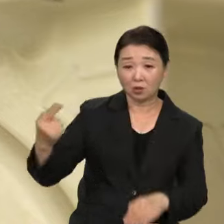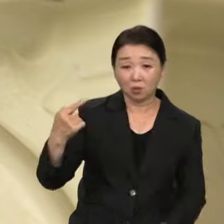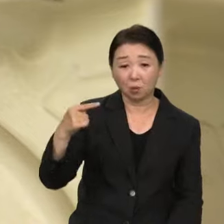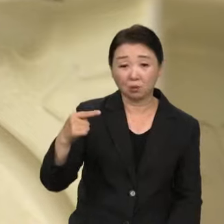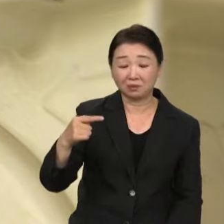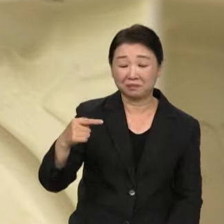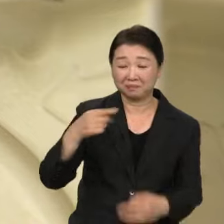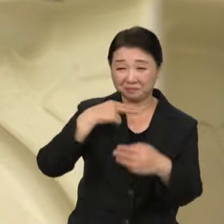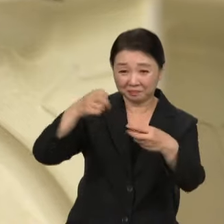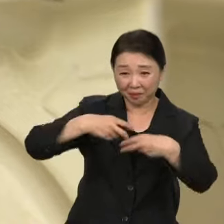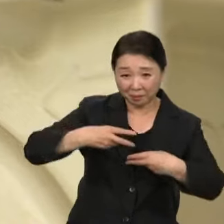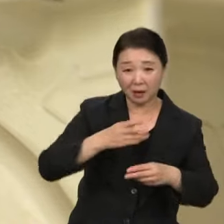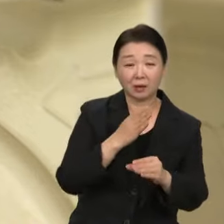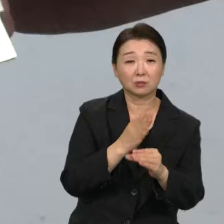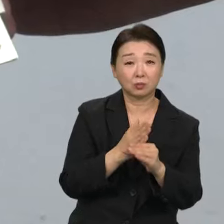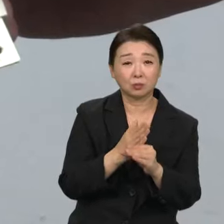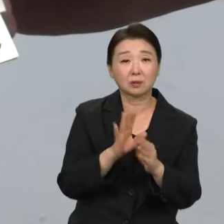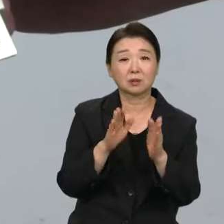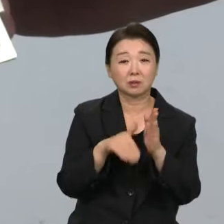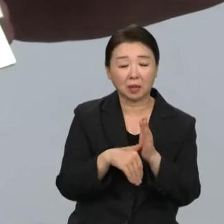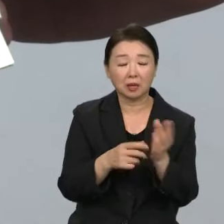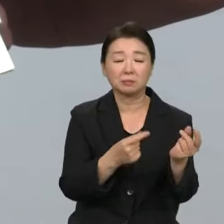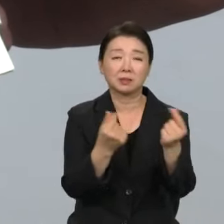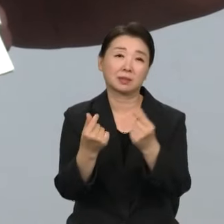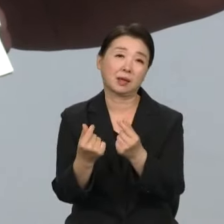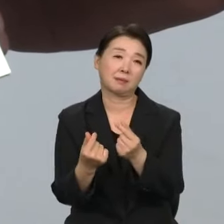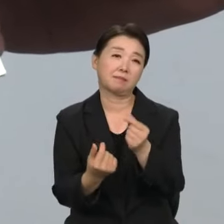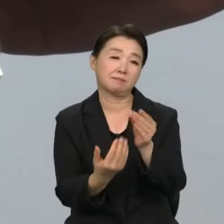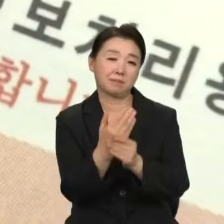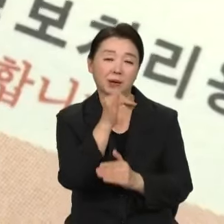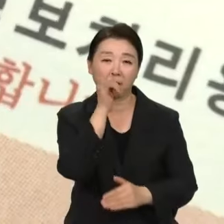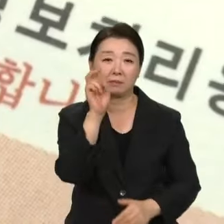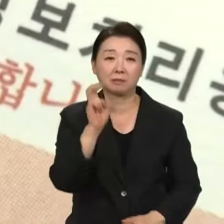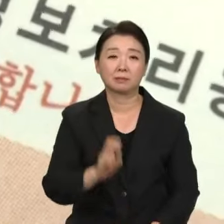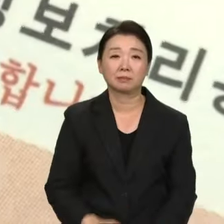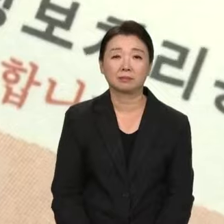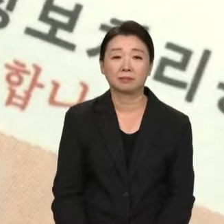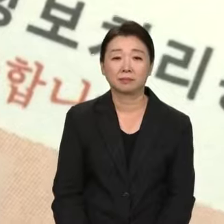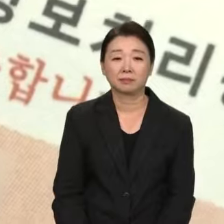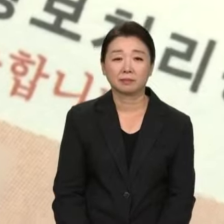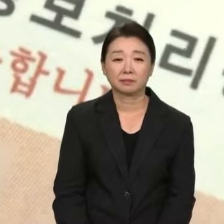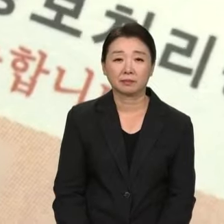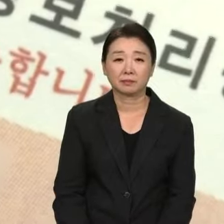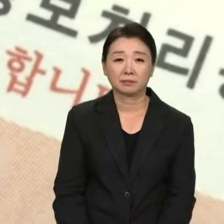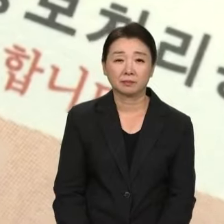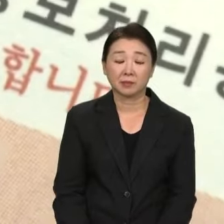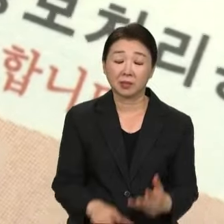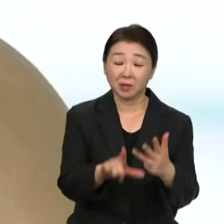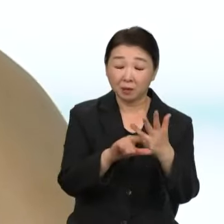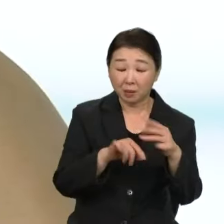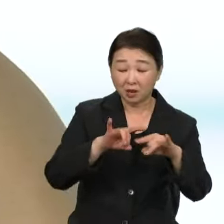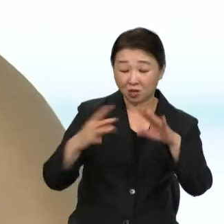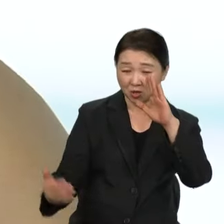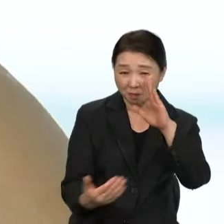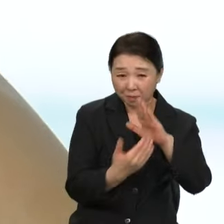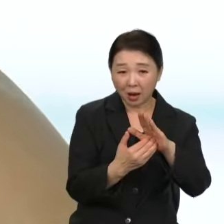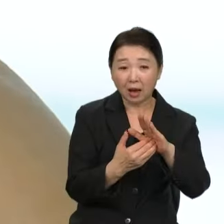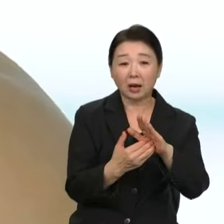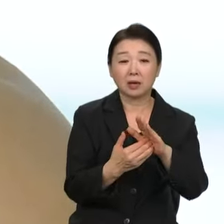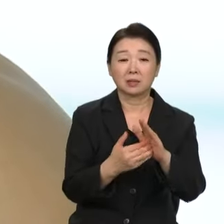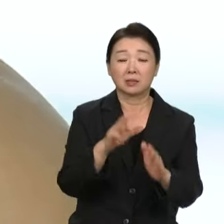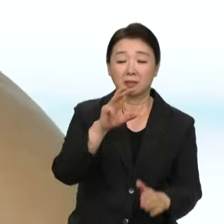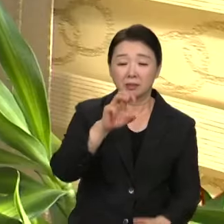본격적으로 날아들기 시작하면 비싼 사례는 더 늘어날 걸로 보입니다 지난달 최대 전력 수요는 평균